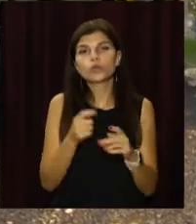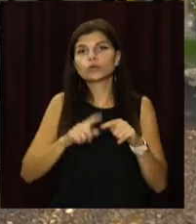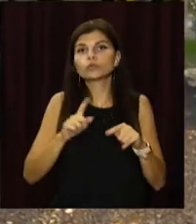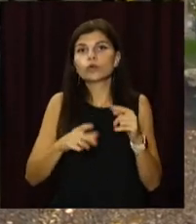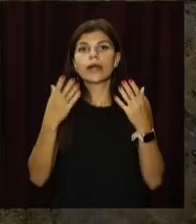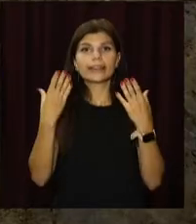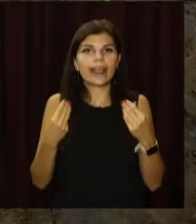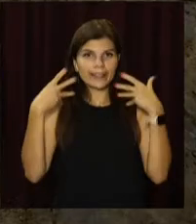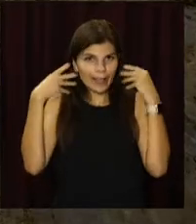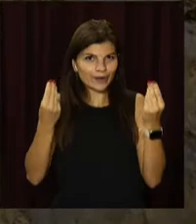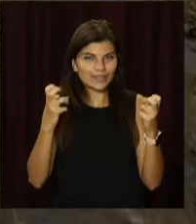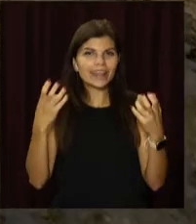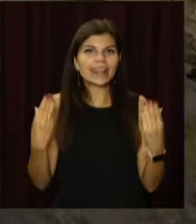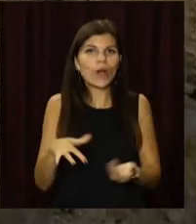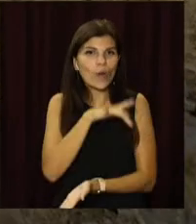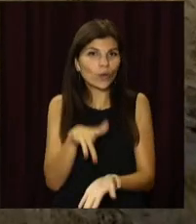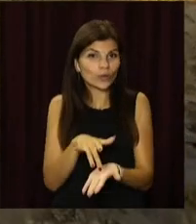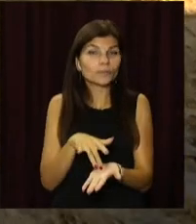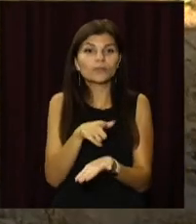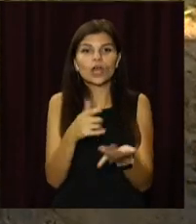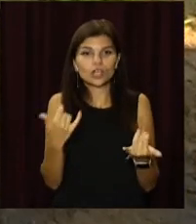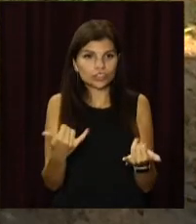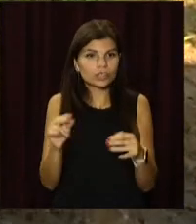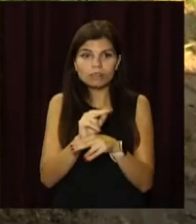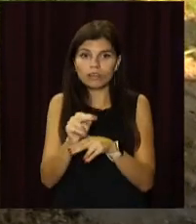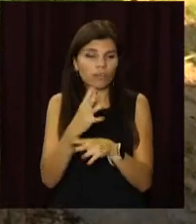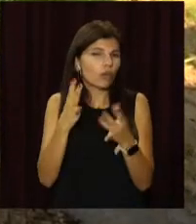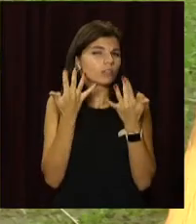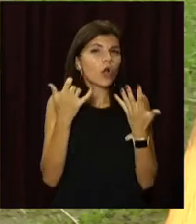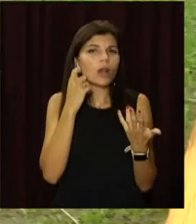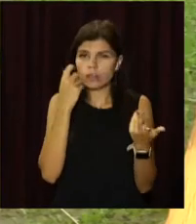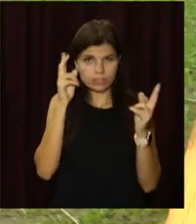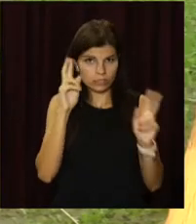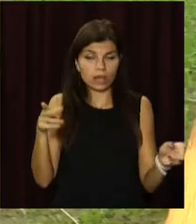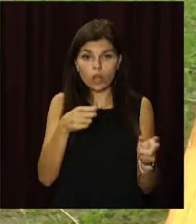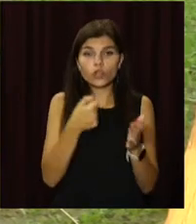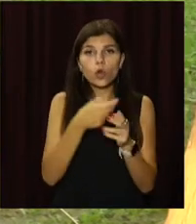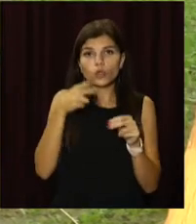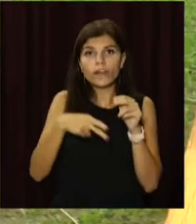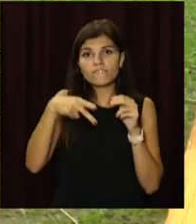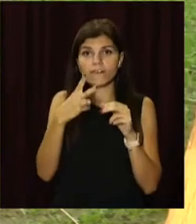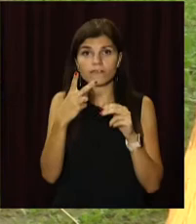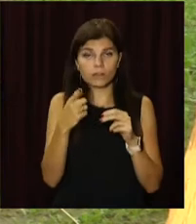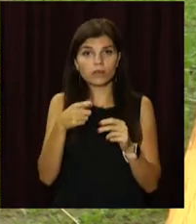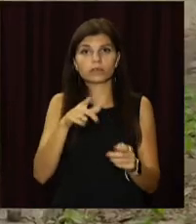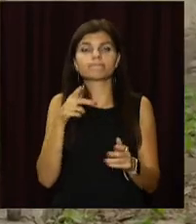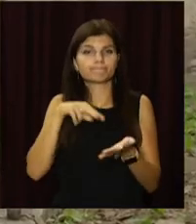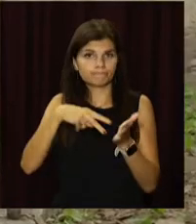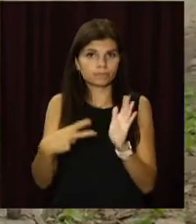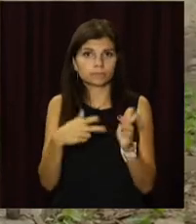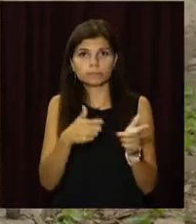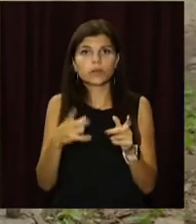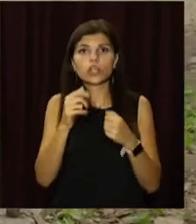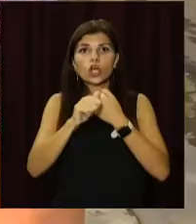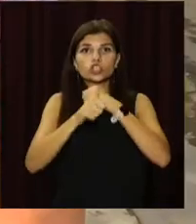дня народження. Зараз взялися за тротуари. Вони не знали ремонту десятки років. До кінця 2021-го їх реконструюють на